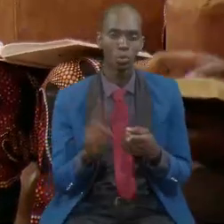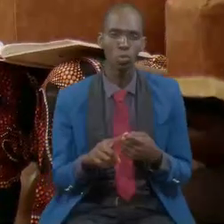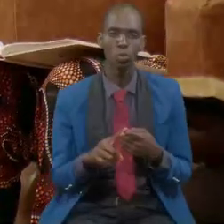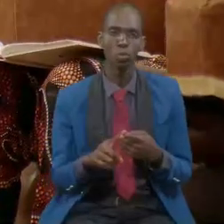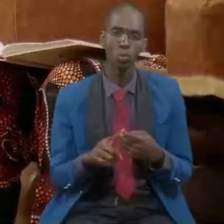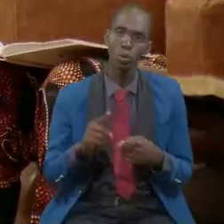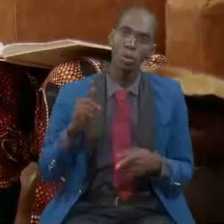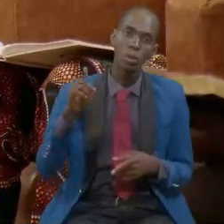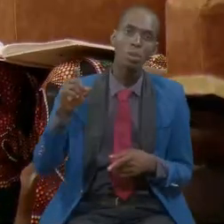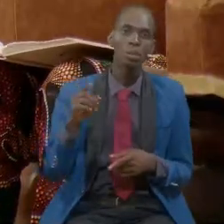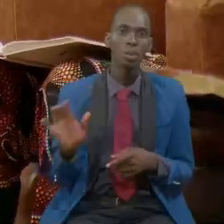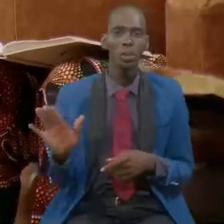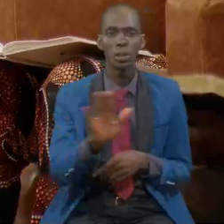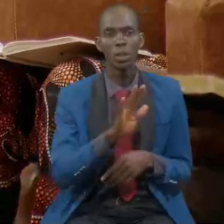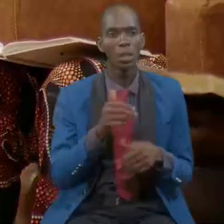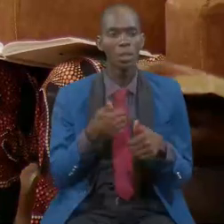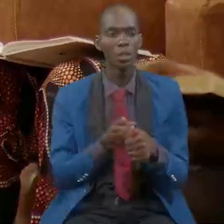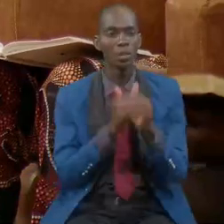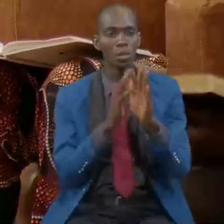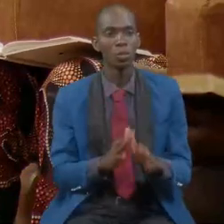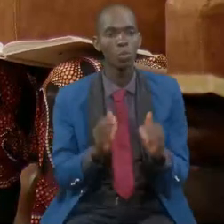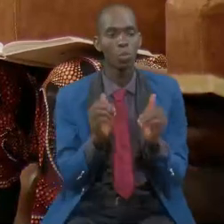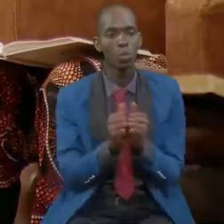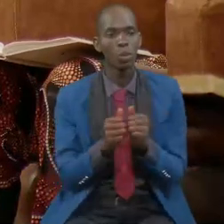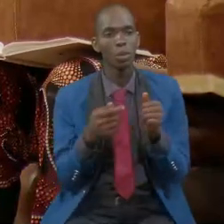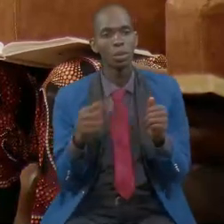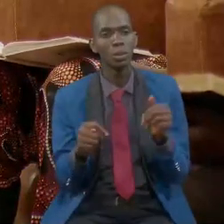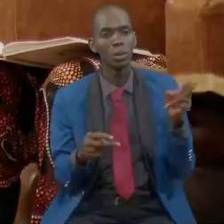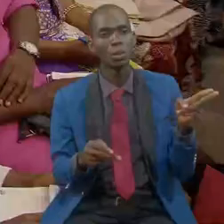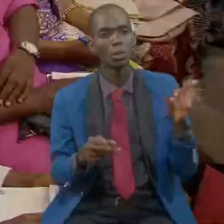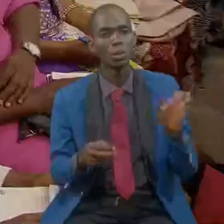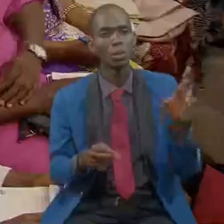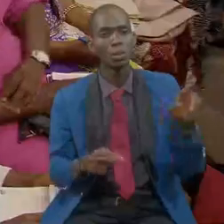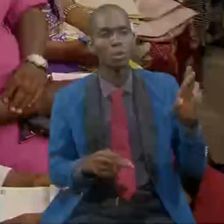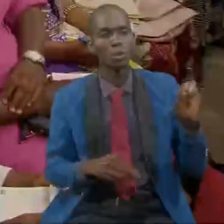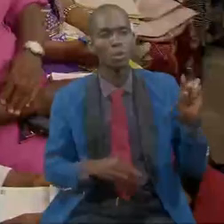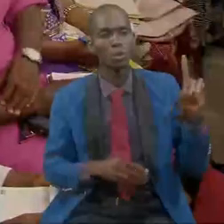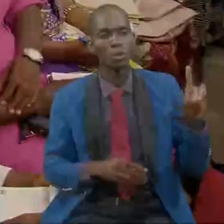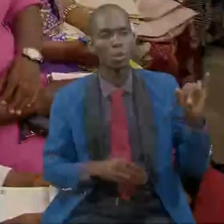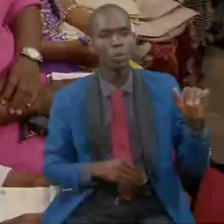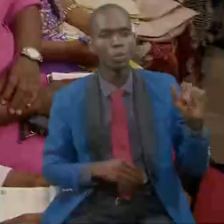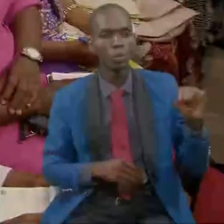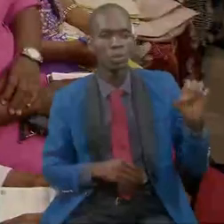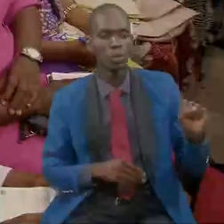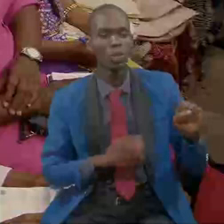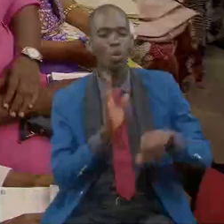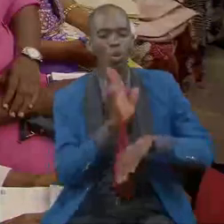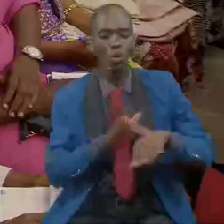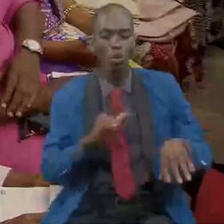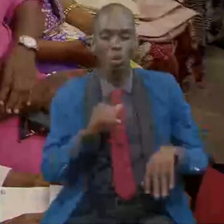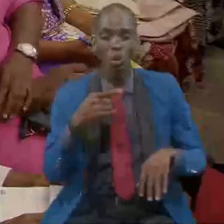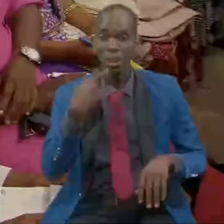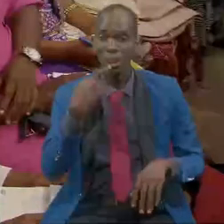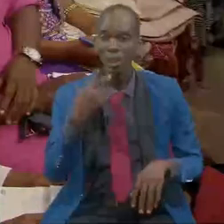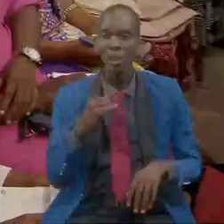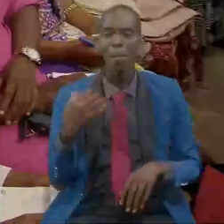verset 16. Ils envoyaient auprès de lui leurs disciples avec les Hérodiens qui dit « Maître ». Ils